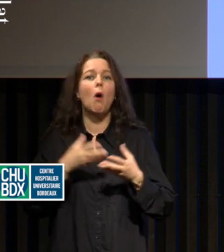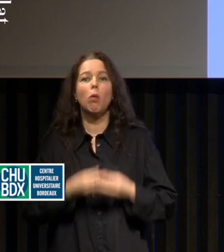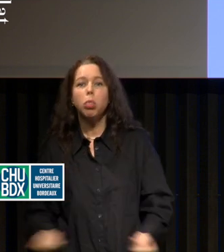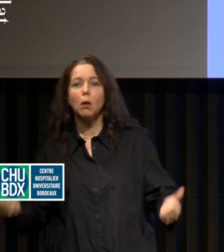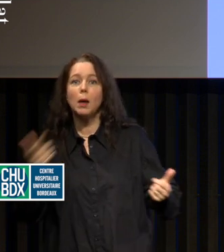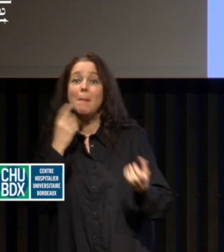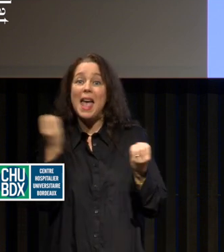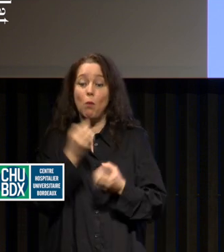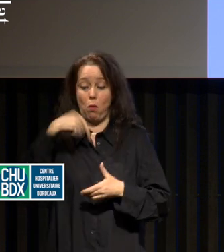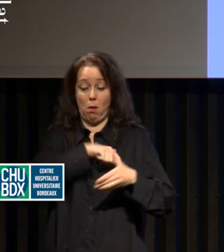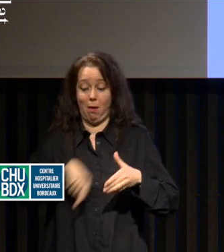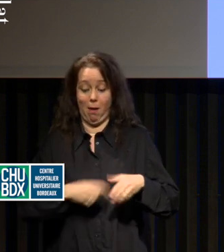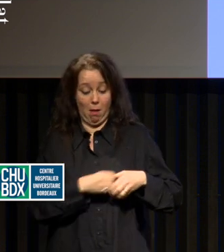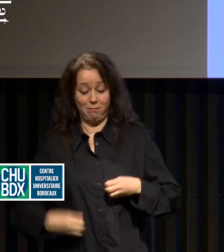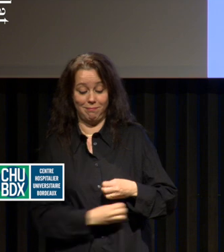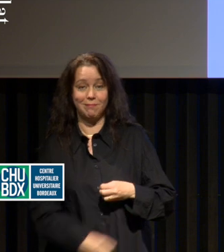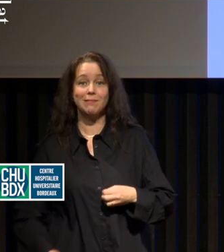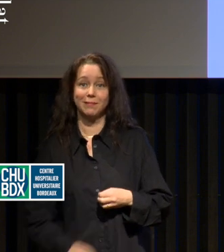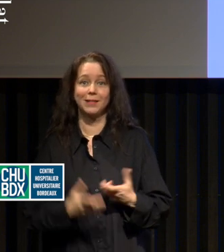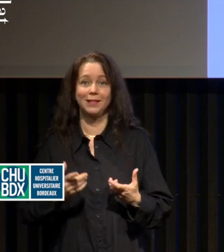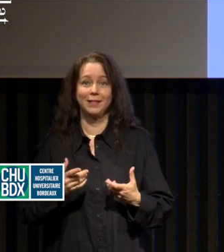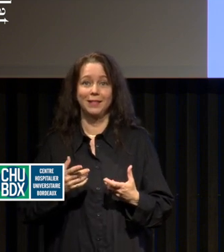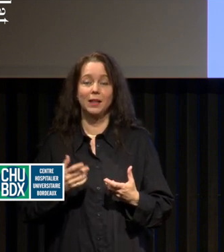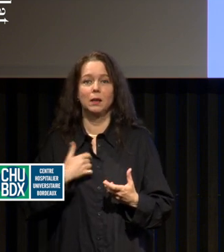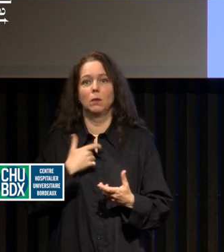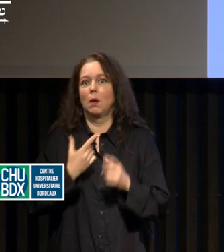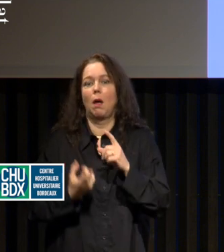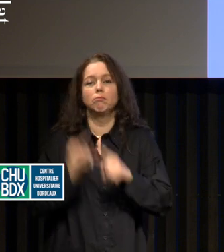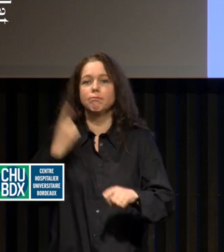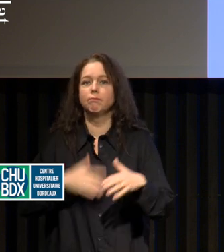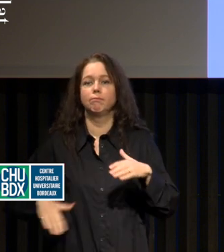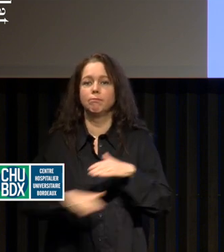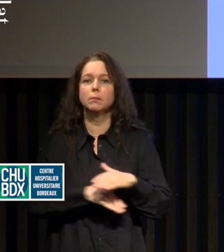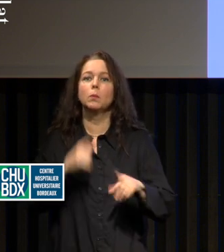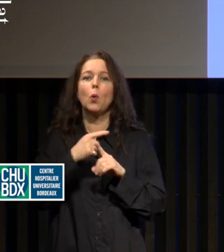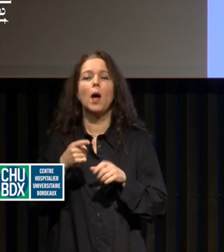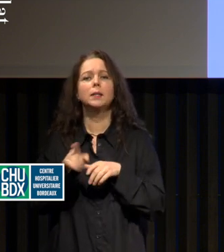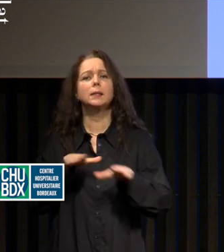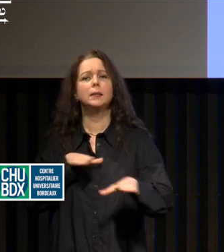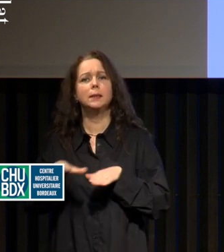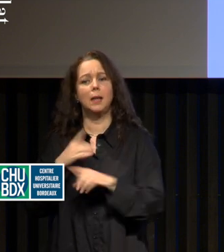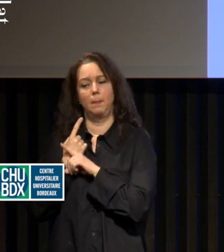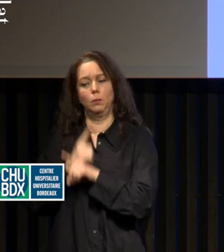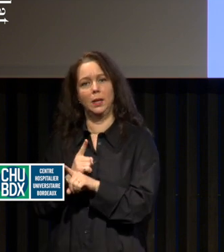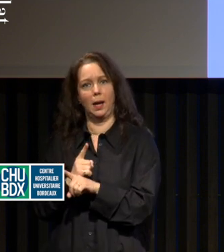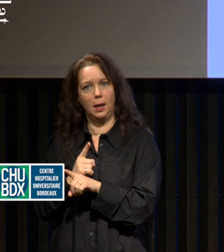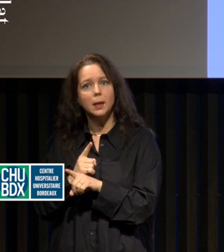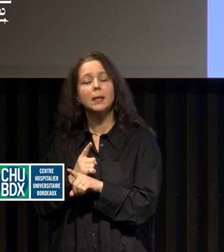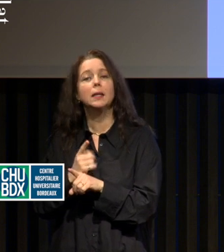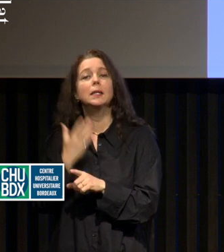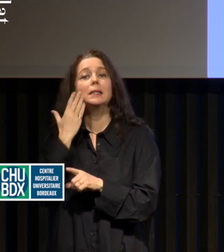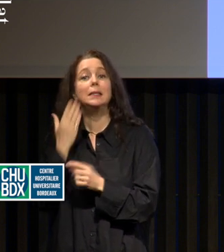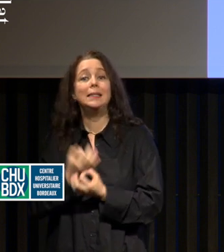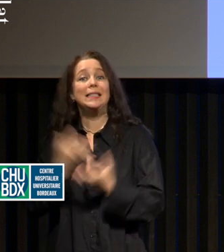et va dialoguer avec le monde extérieur. Et c'est absolument fondamental, parce que ce système immunitaire, si il est excessif, ben on va